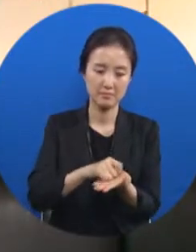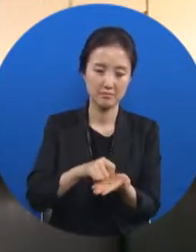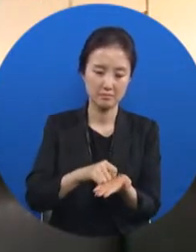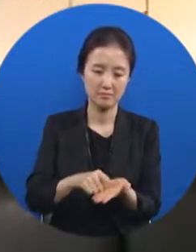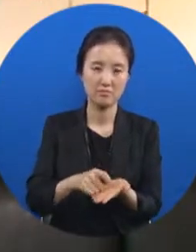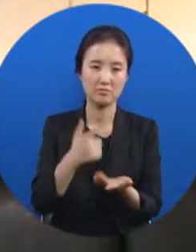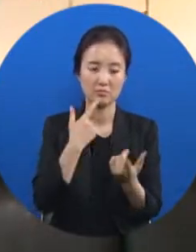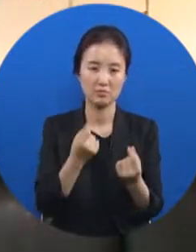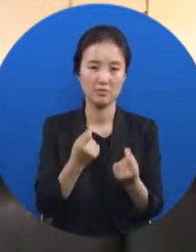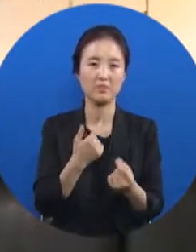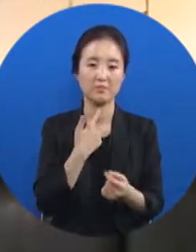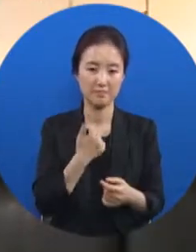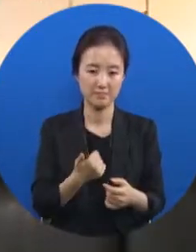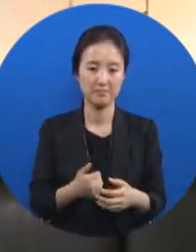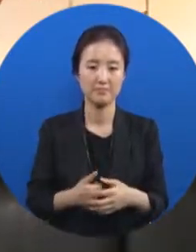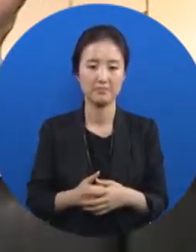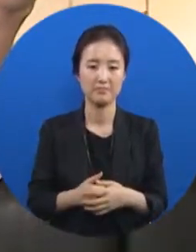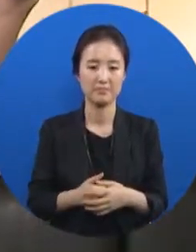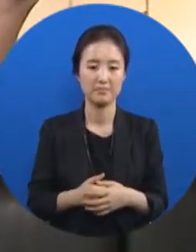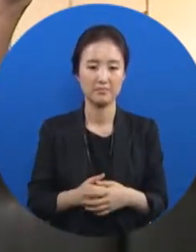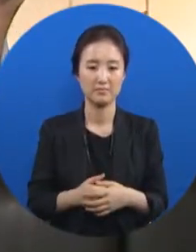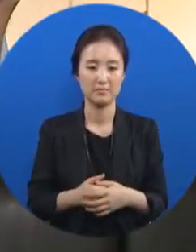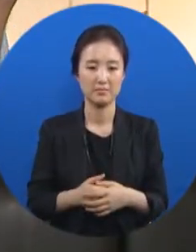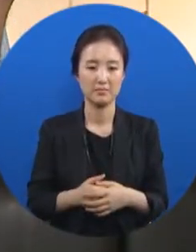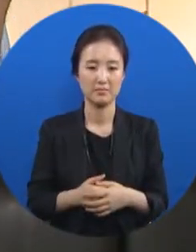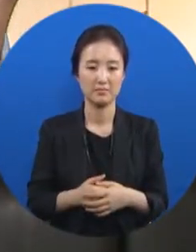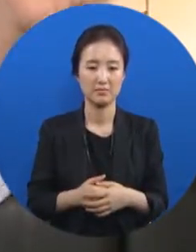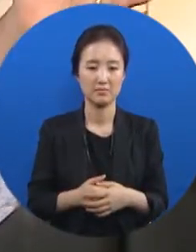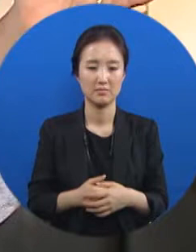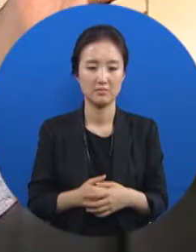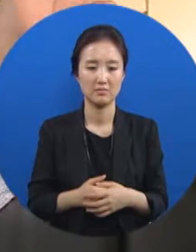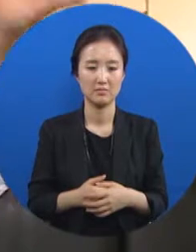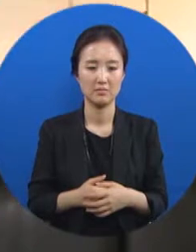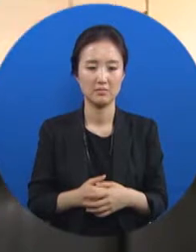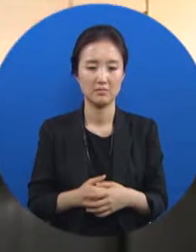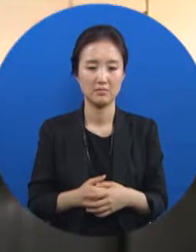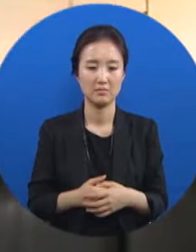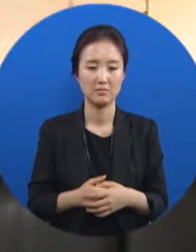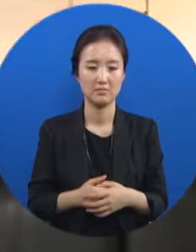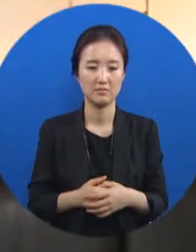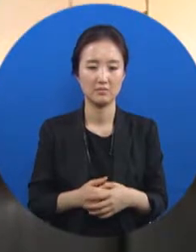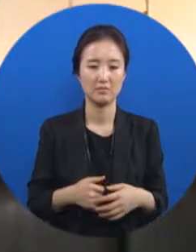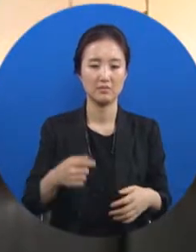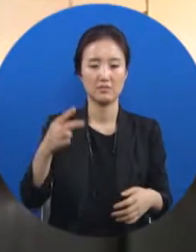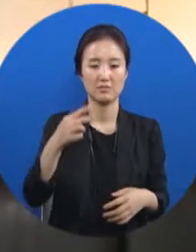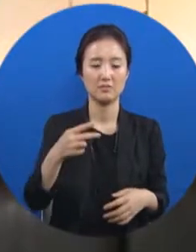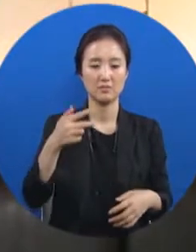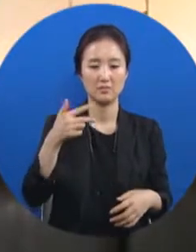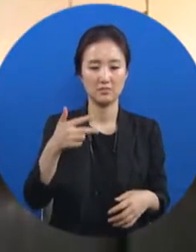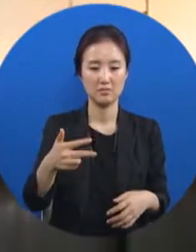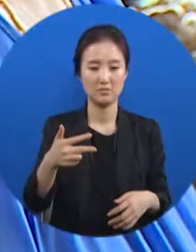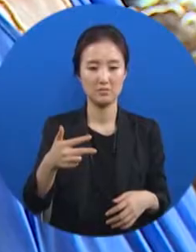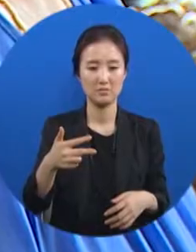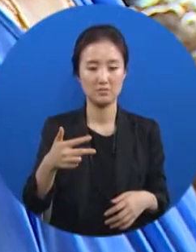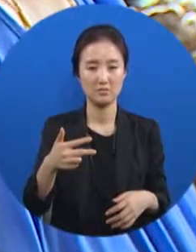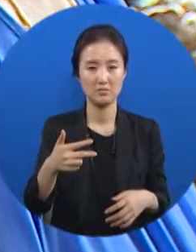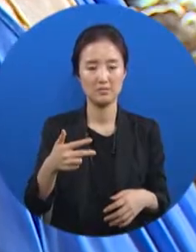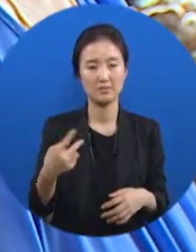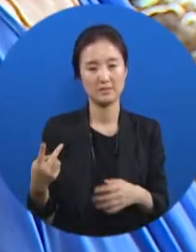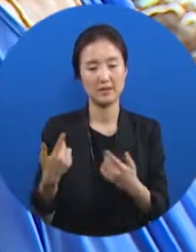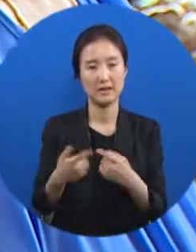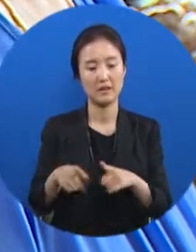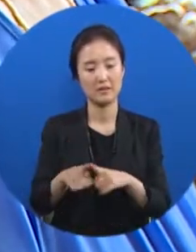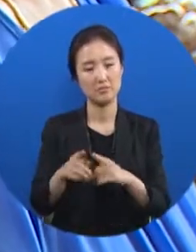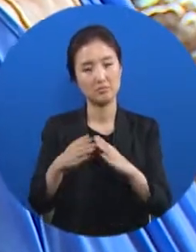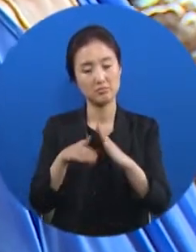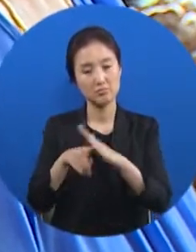그러다가 이제 사랑하는 아내가 이제 어떤 그 모델하우스를 갔는데 2007년도에 너무 집이 마음에 든다